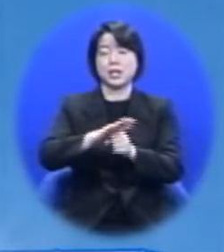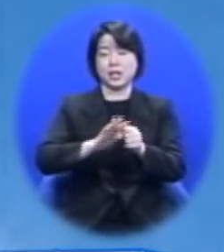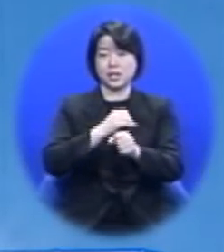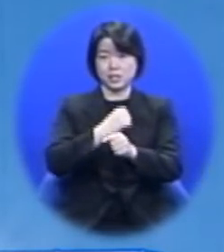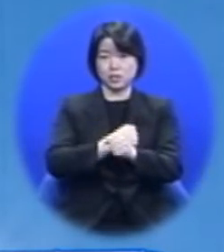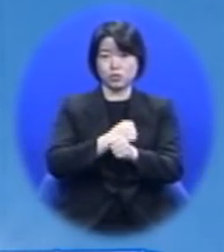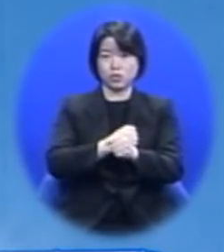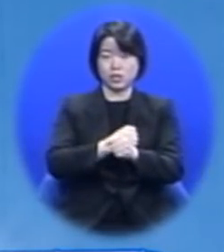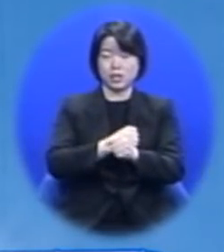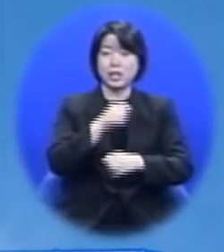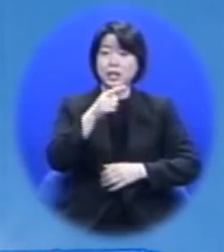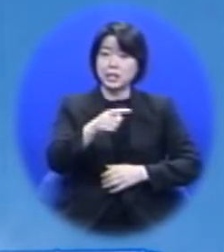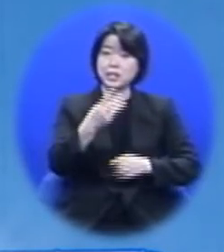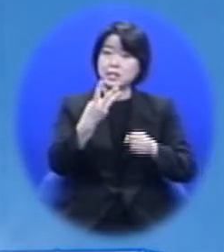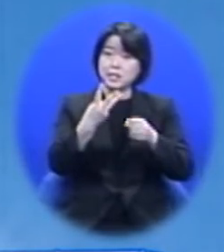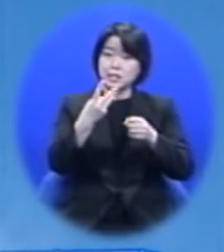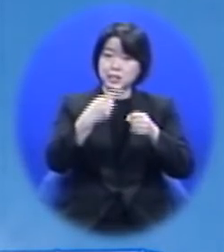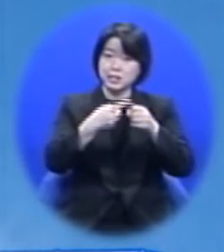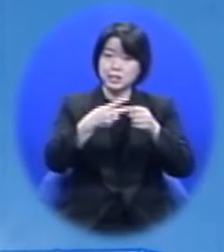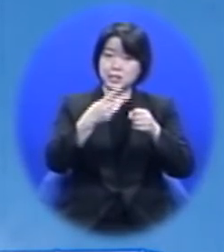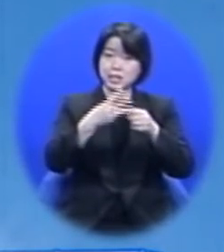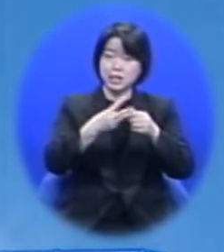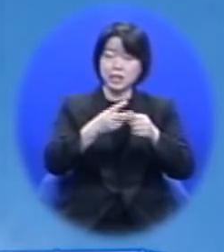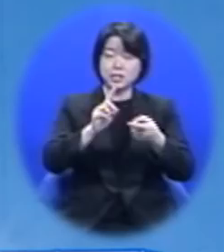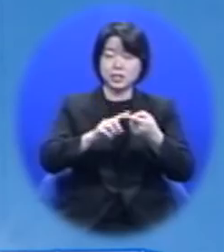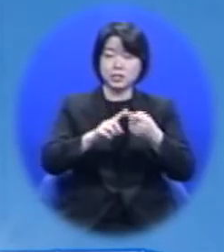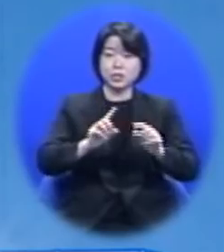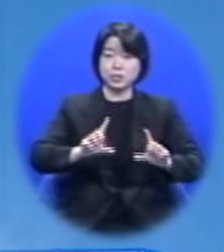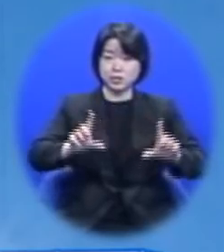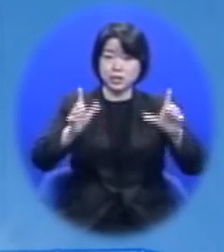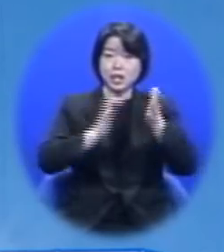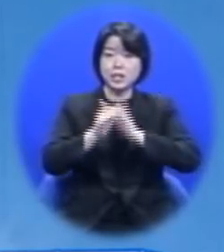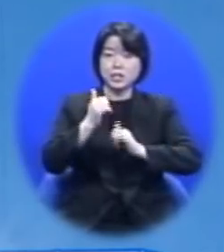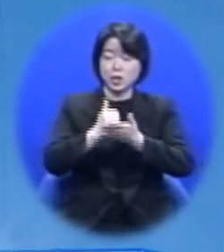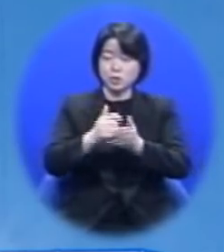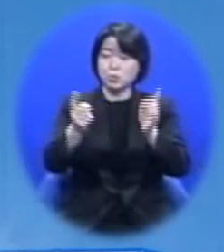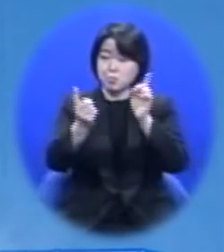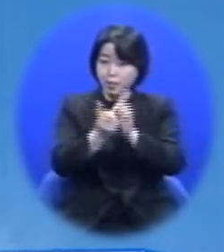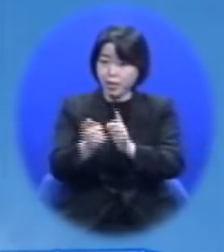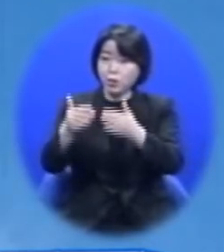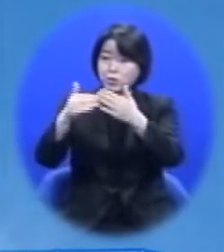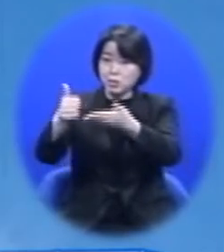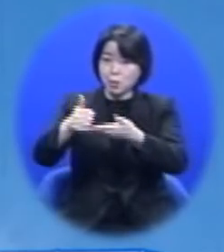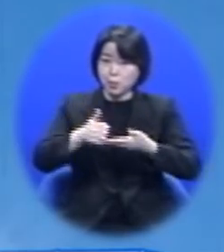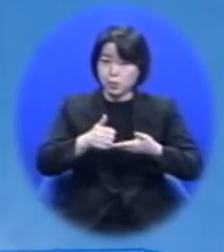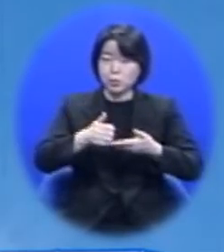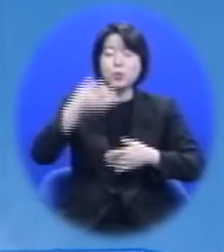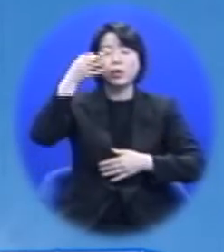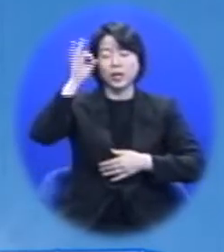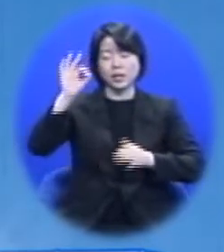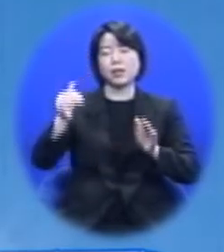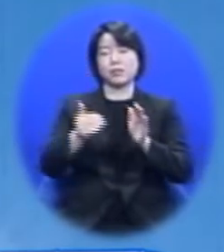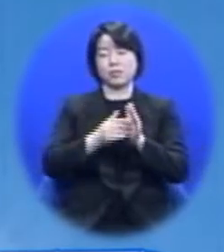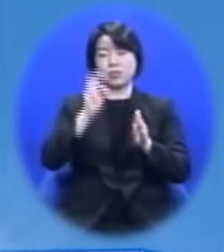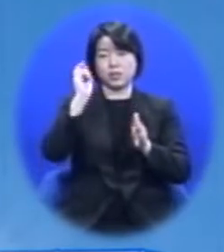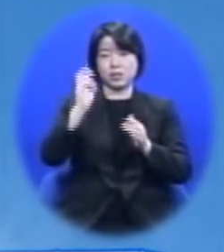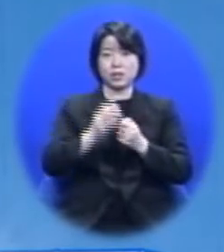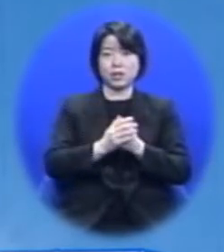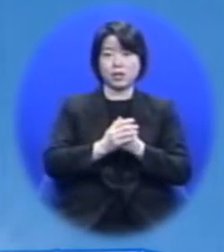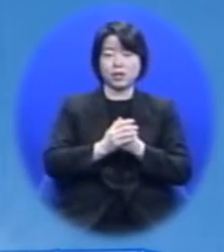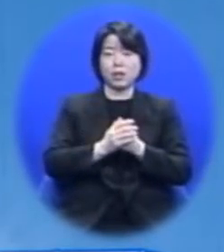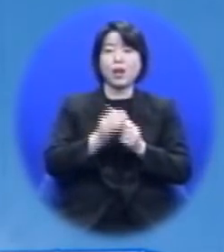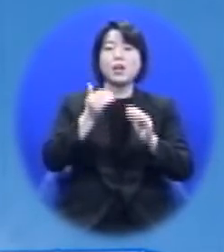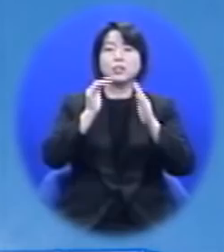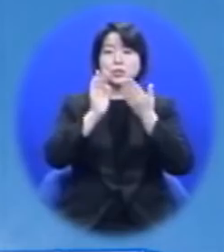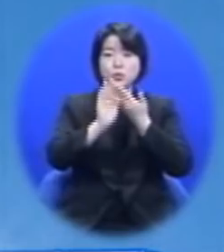이세 가지를 그날 예수님을 만나고 예수님을 집에 모시고 그걸 깨달은 것 같아요. 그리고 이렇게